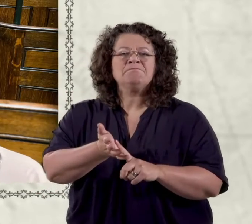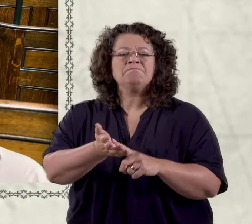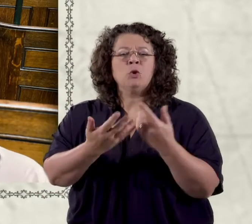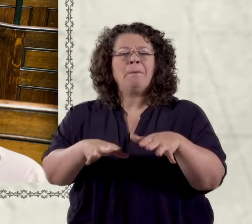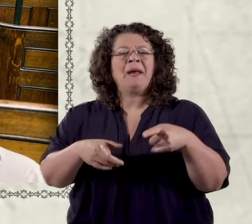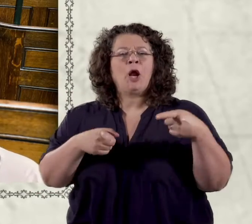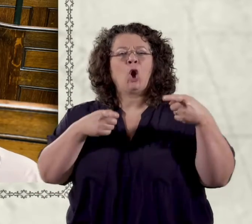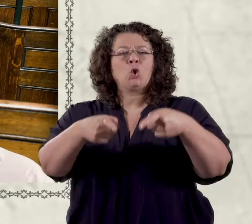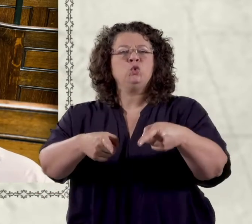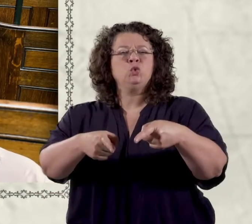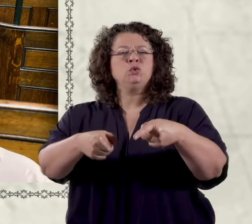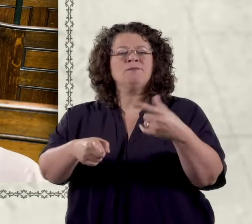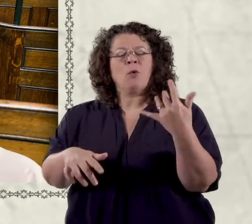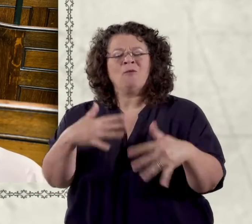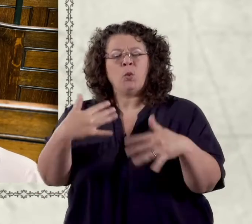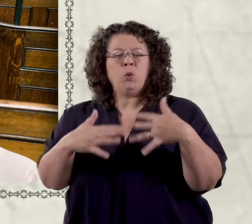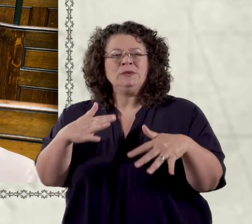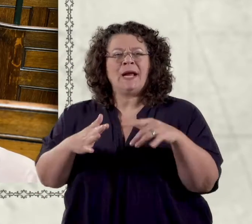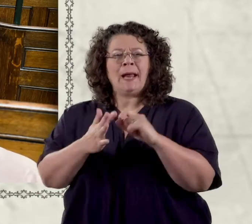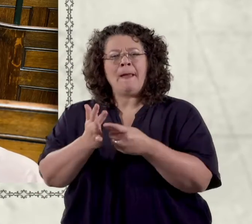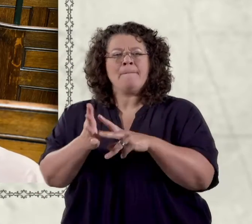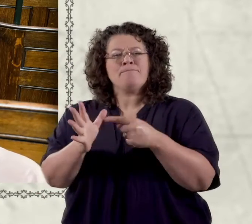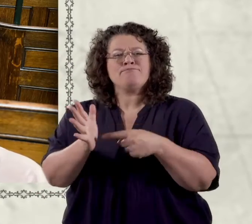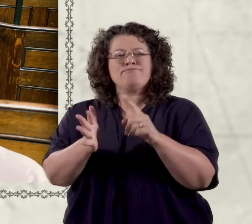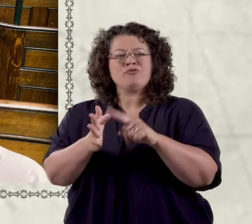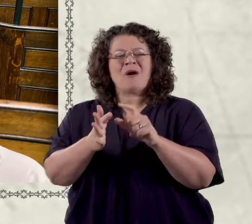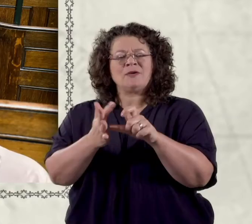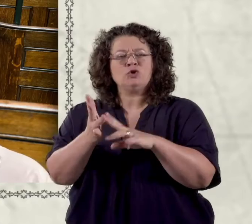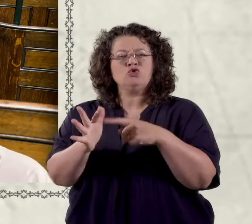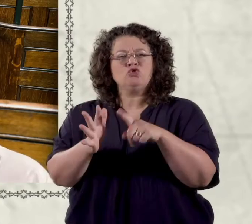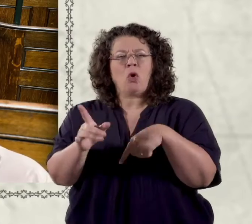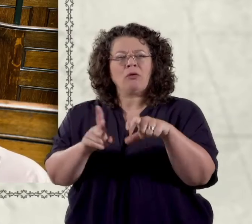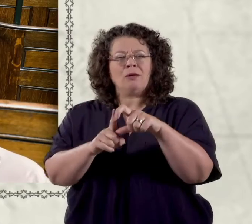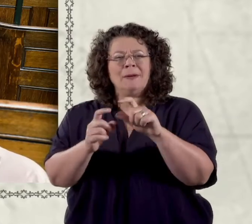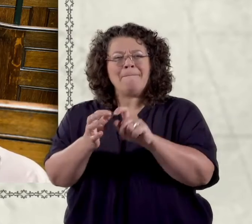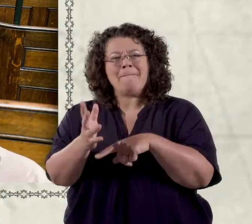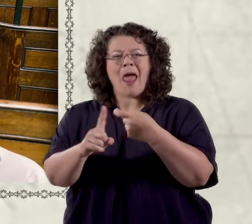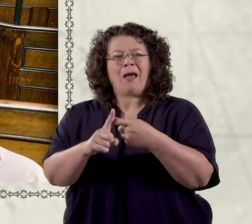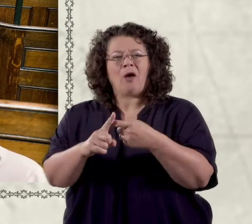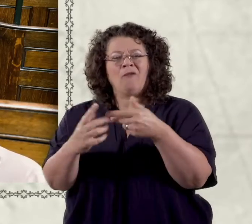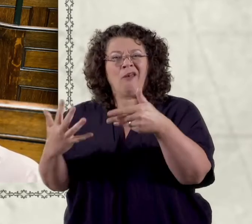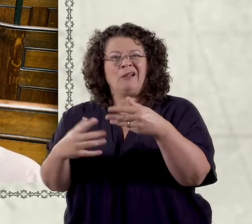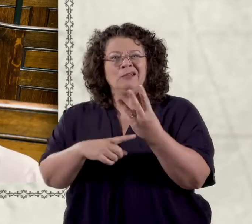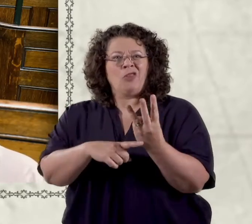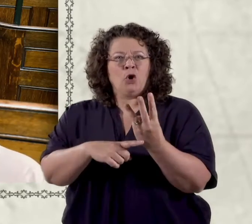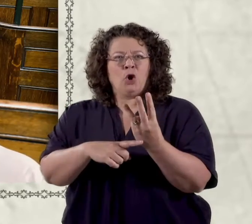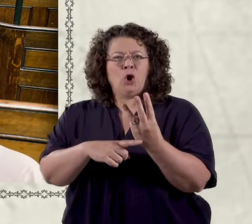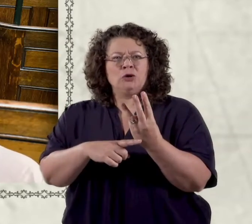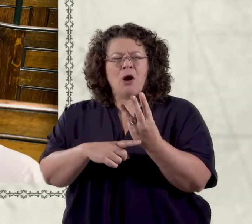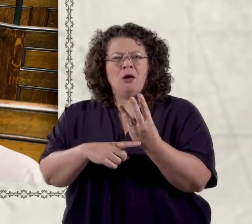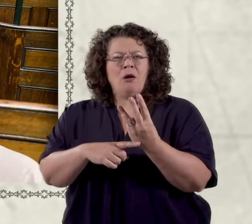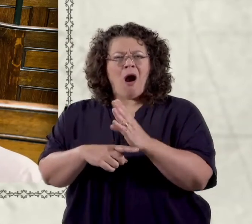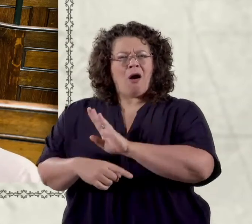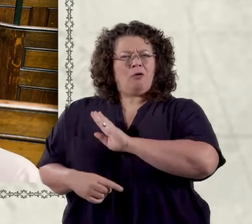Lewis, you have been accused of wounding Private Donald Black of the 93rd Highland Regiment on June the